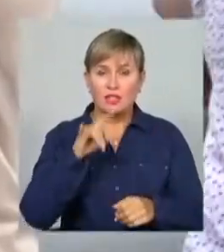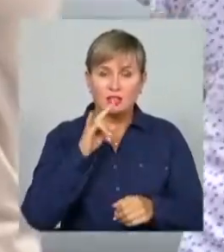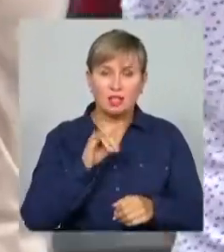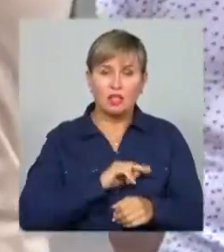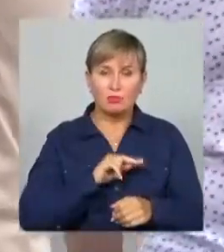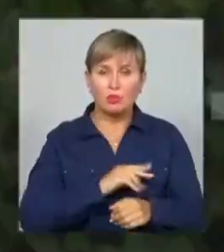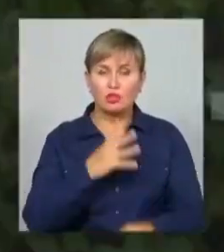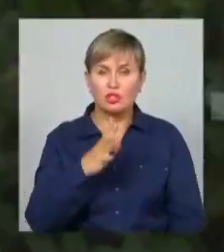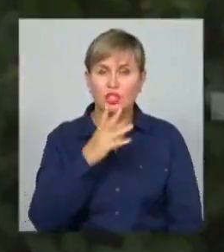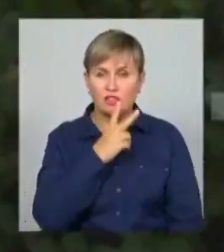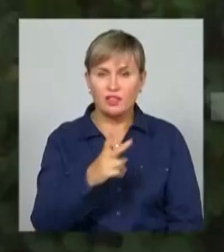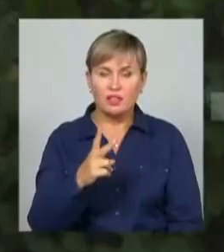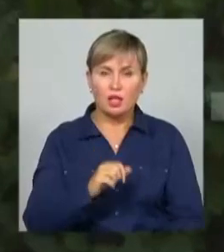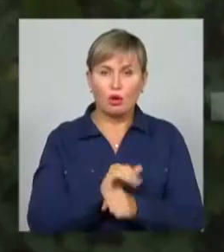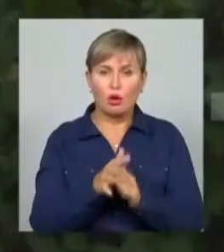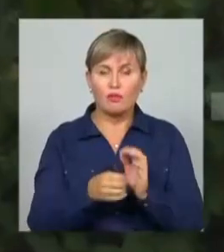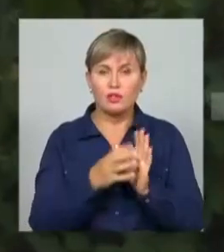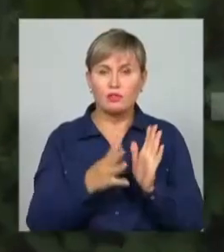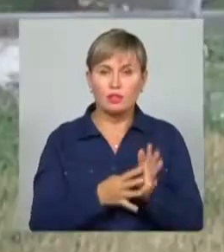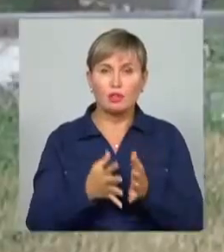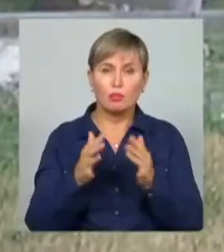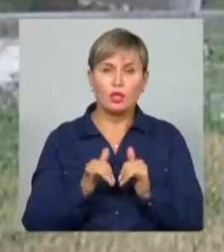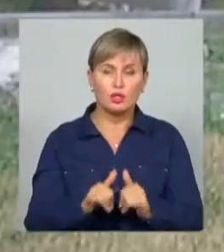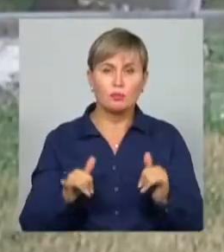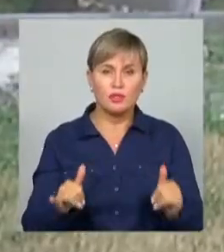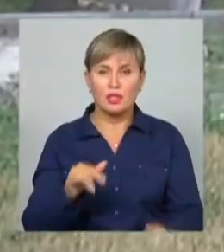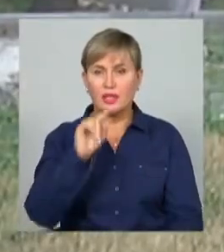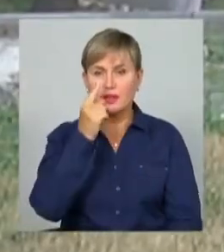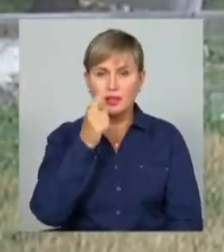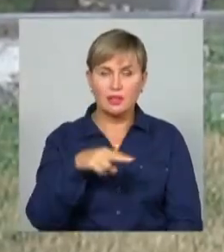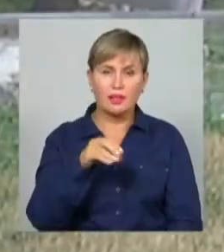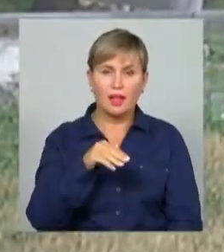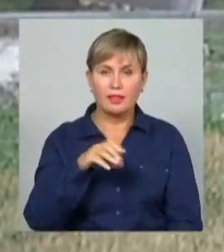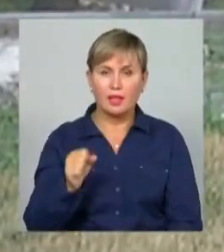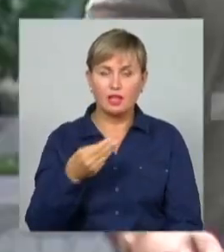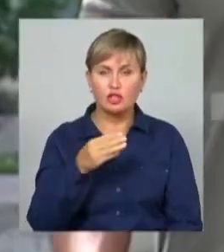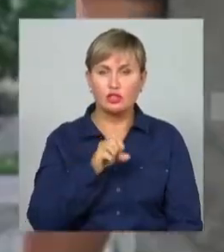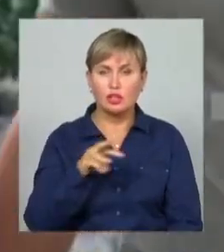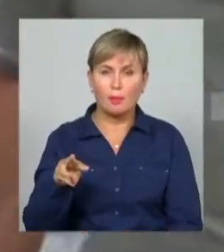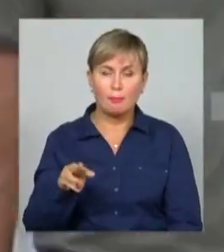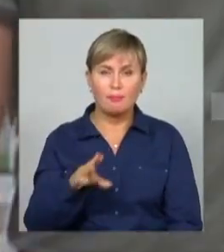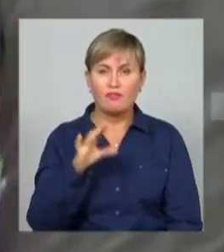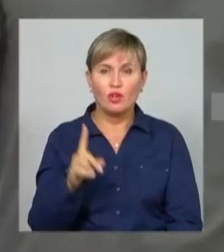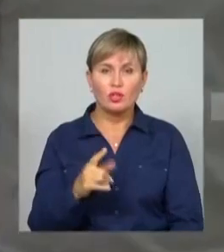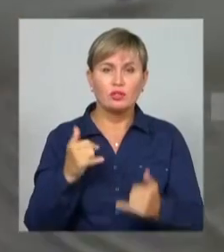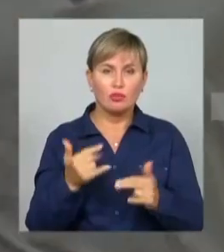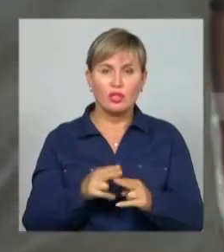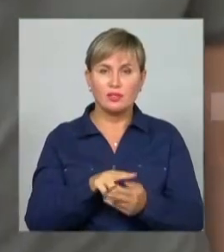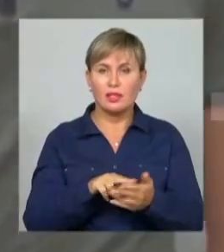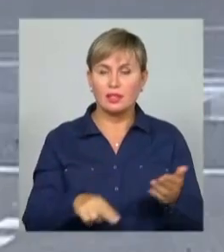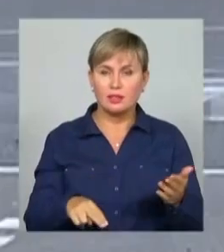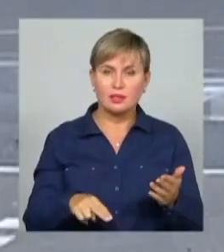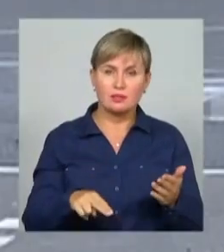циркулируют 4 вида COVID-19. Наиболее распространен индийский дельта-штамм. По данным ВОЗ, на сегодня ЭТА зарегистрирован